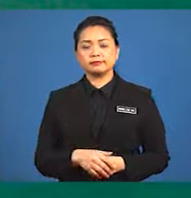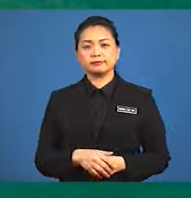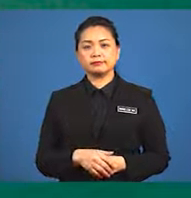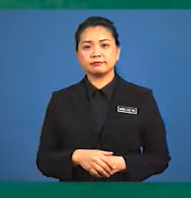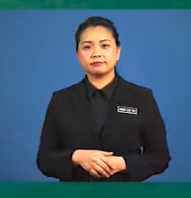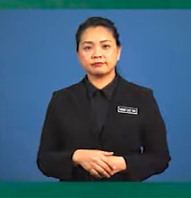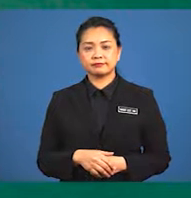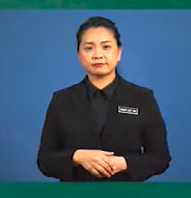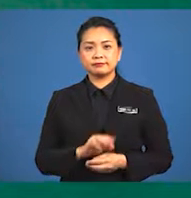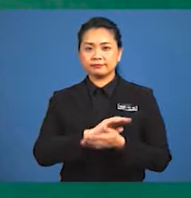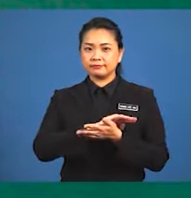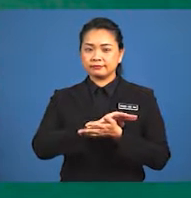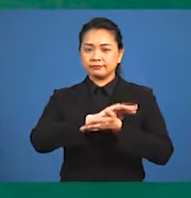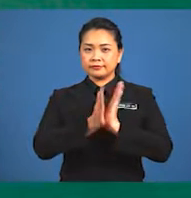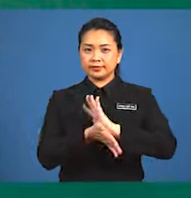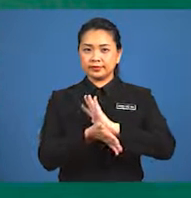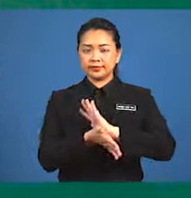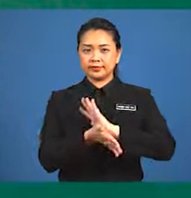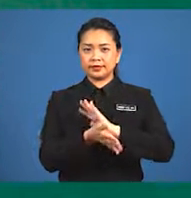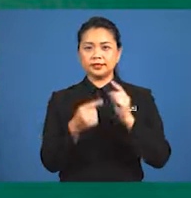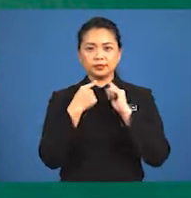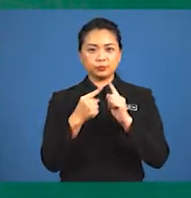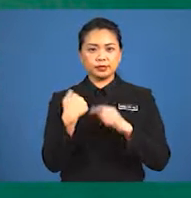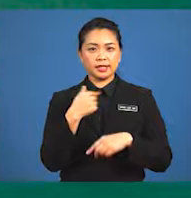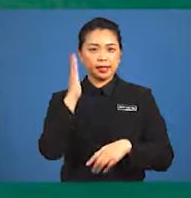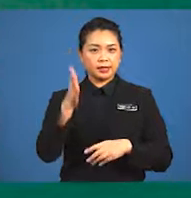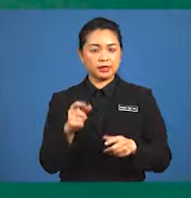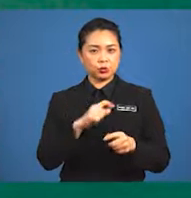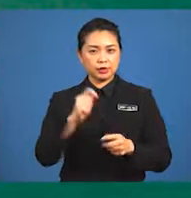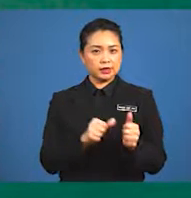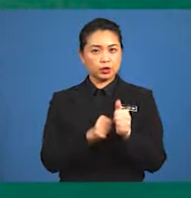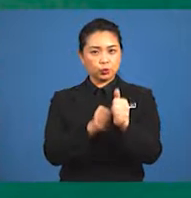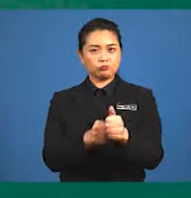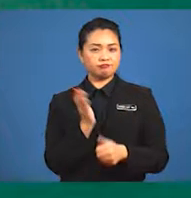Maka, sebutan kita akan ditulis seperti ini.